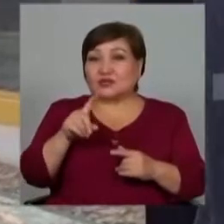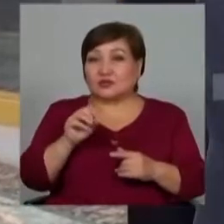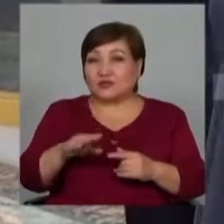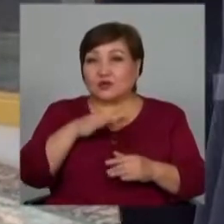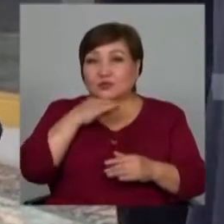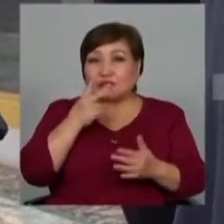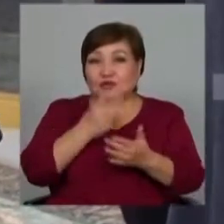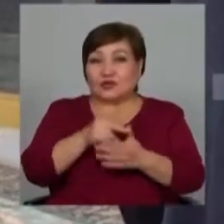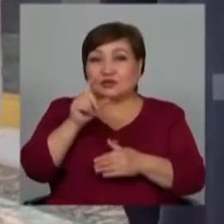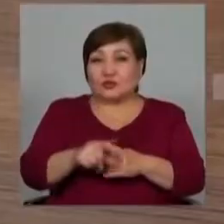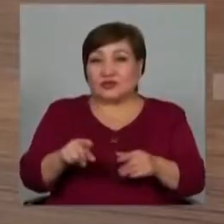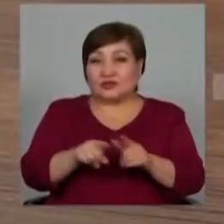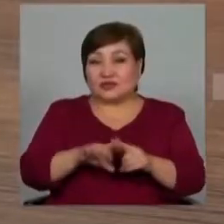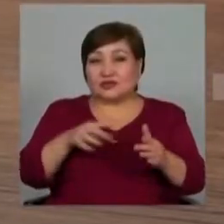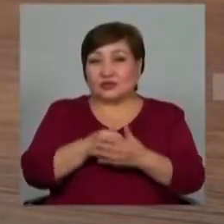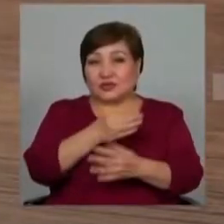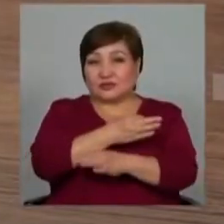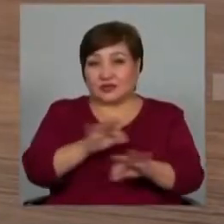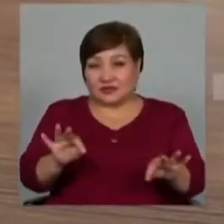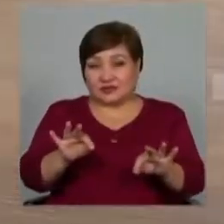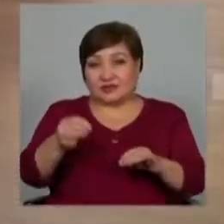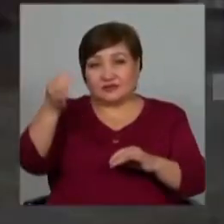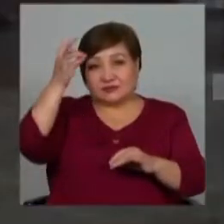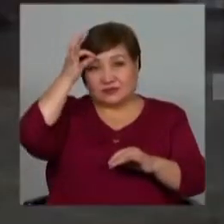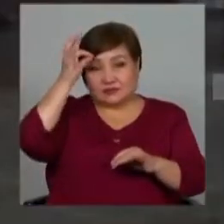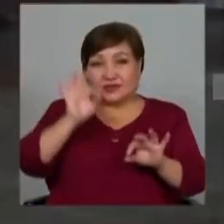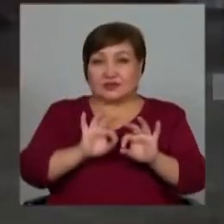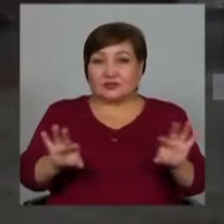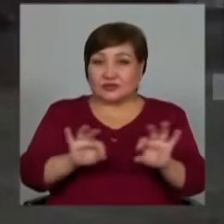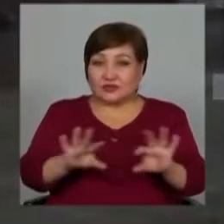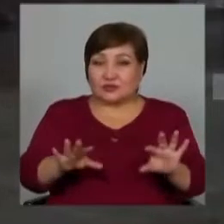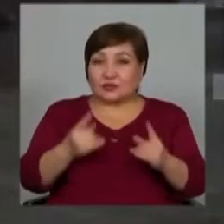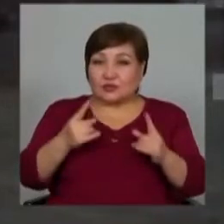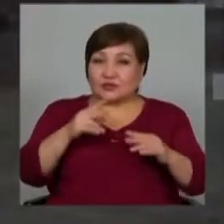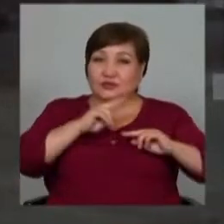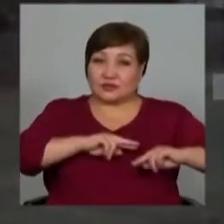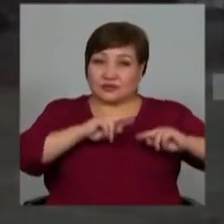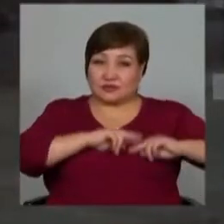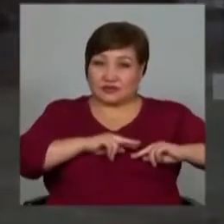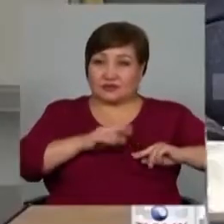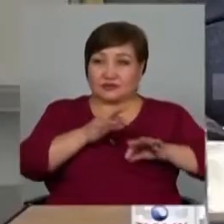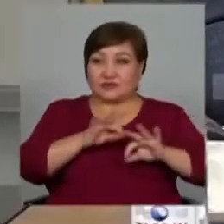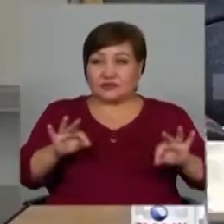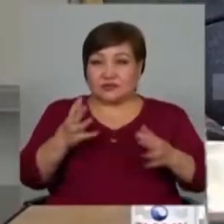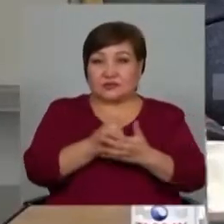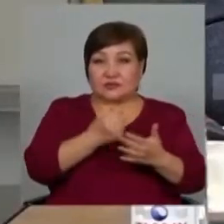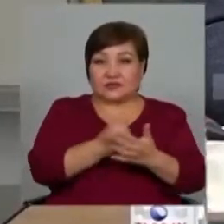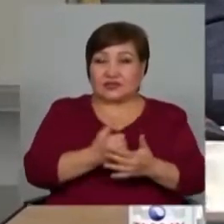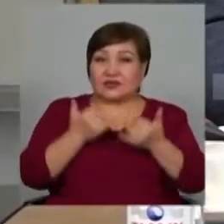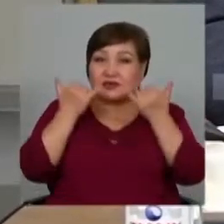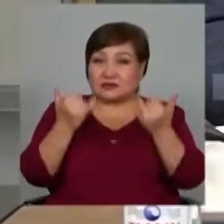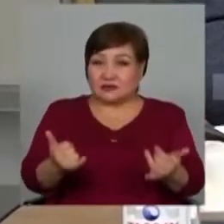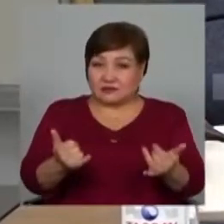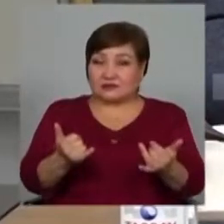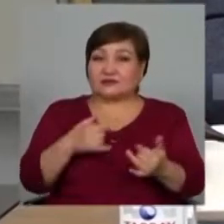ретінде егемендікке дейінгі естеліктерін бөлісіп, үлкен еңбекпен және күреспен келген тәуелсіздікті қадірлей білуге шақырды. Сондай-ақ 30 жылдың